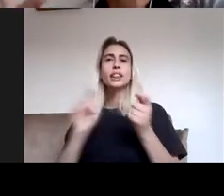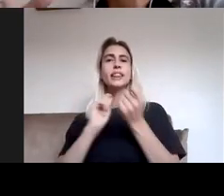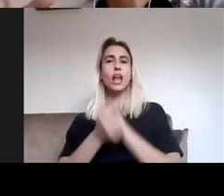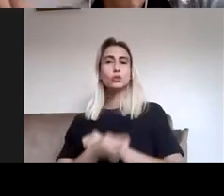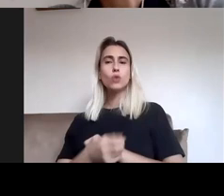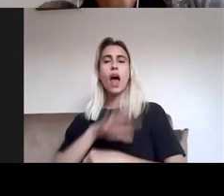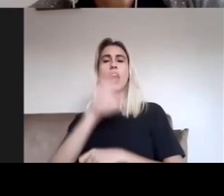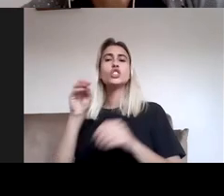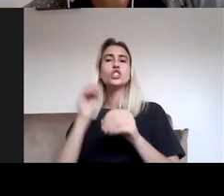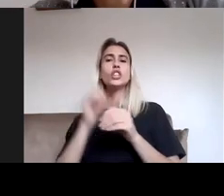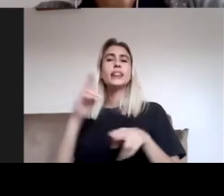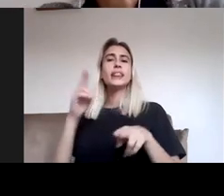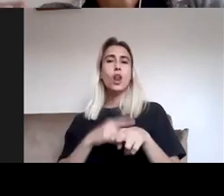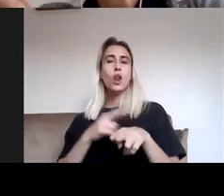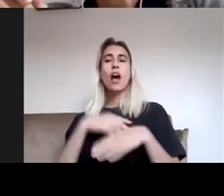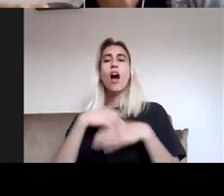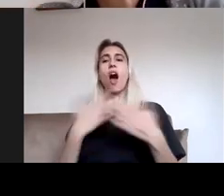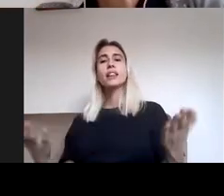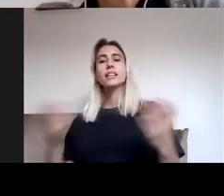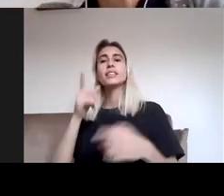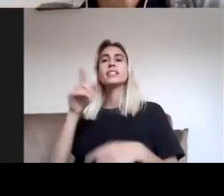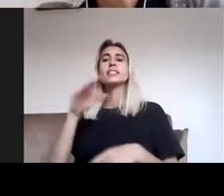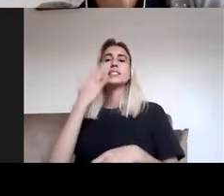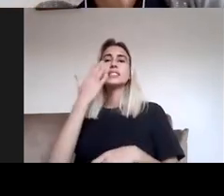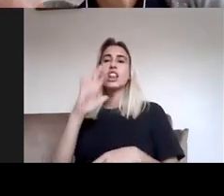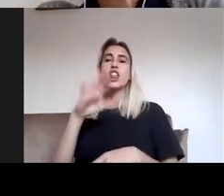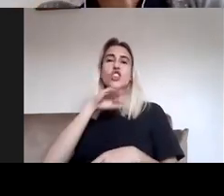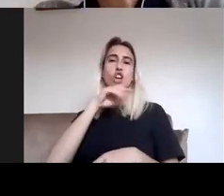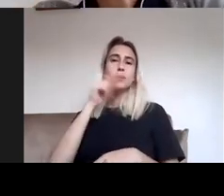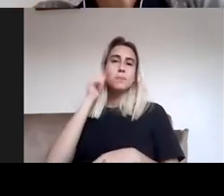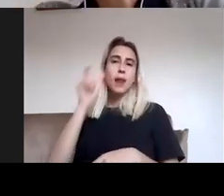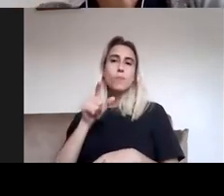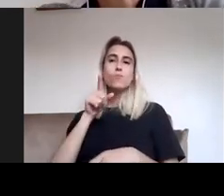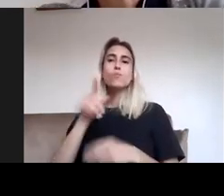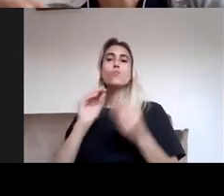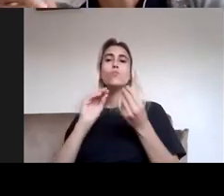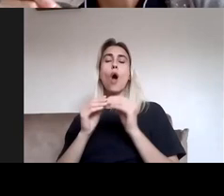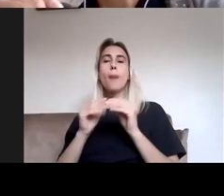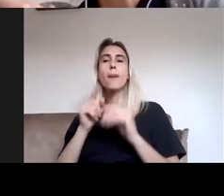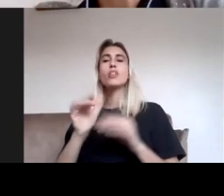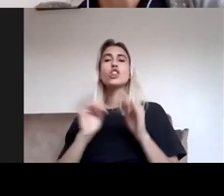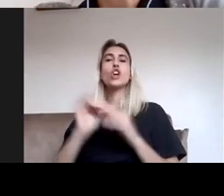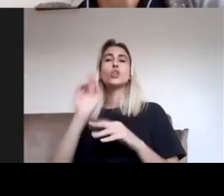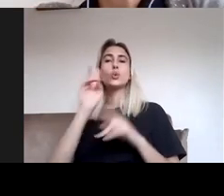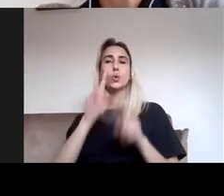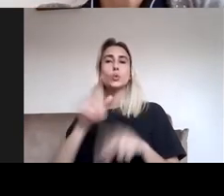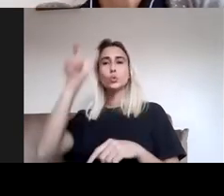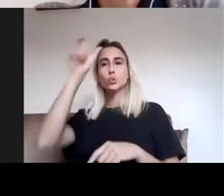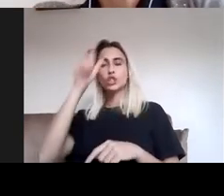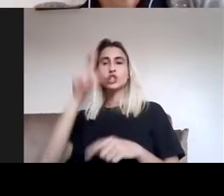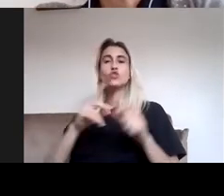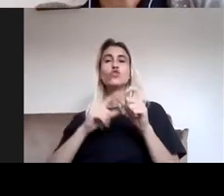deniyor artık, sadece engelli bireyler değil, yaşlı bireylerin de bu problemleri yaşadığını görüyoruz. Mesela Türkiye'de şehirler